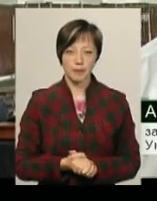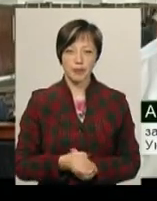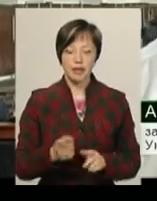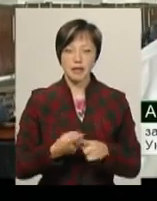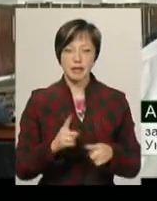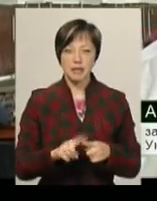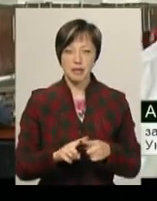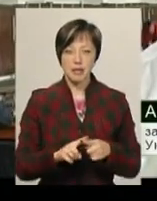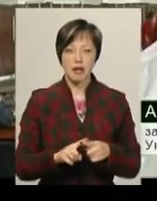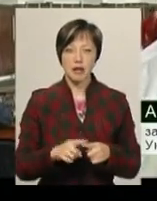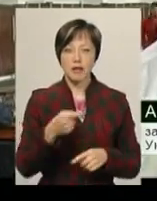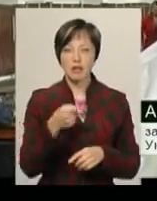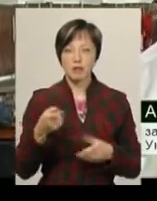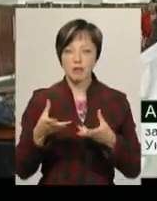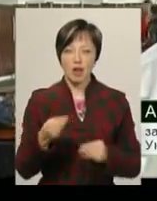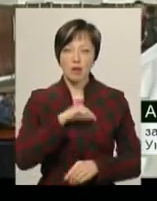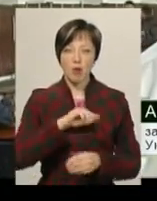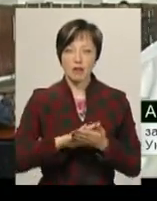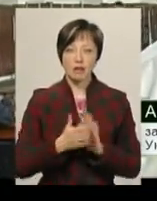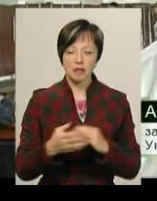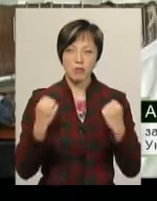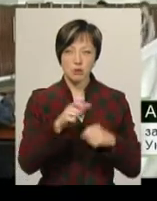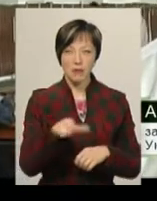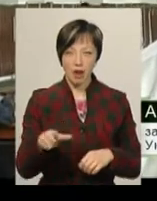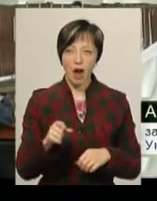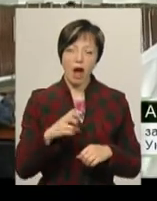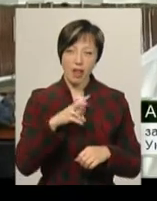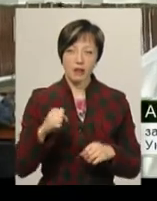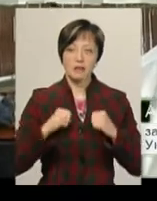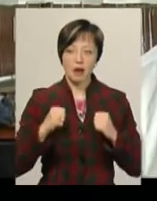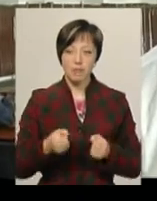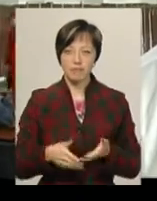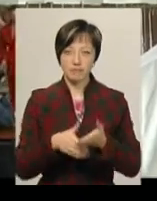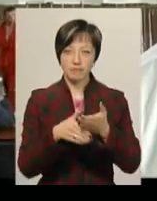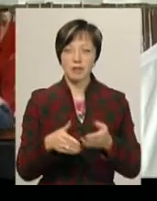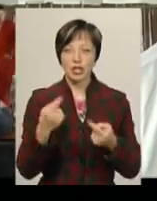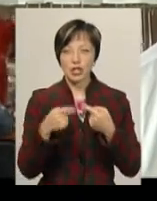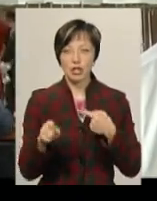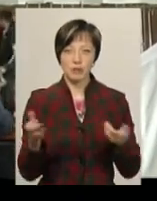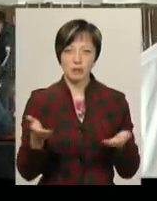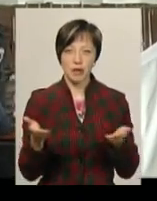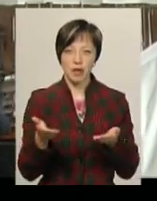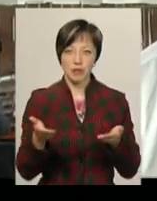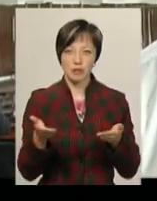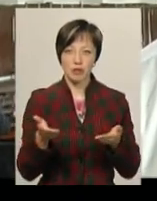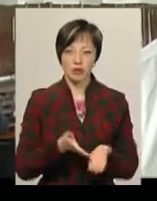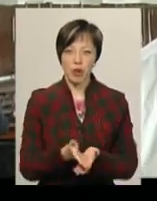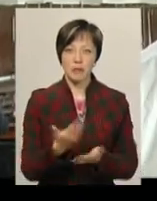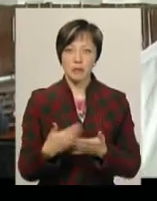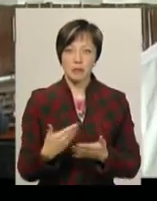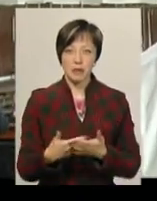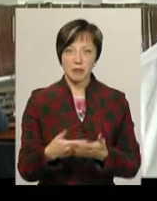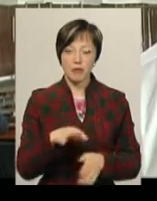дещо негативно впливає на моральний стан спортсменів, але ми їх стараємось мотивувати іншими якимось шляхом.